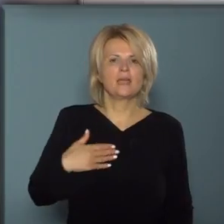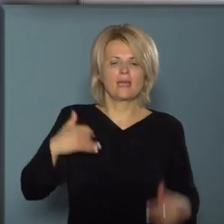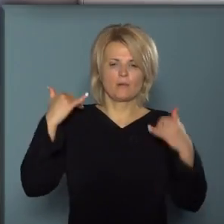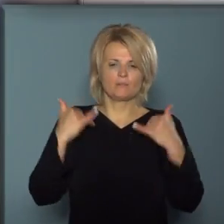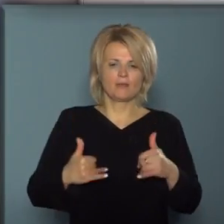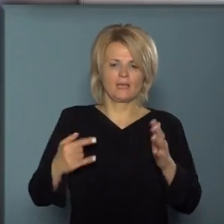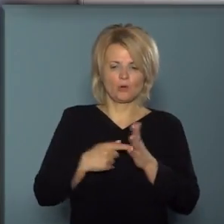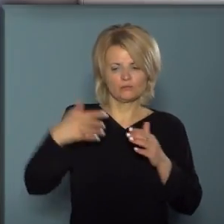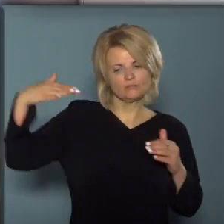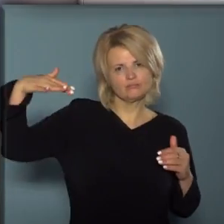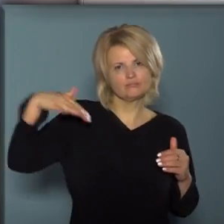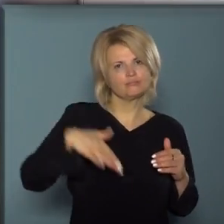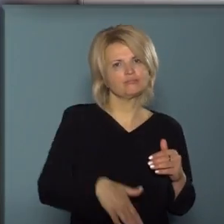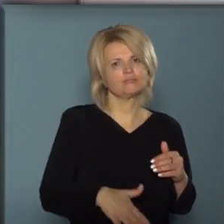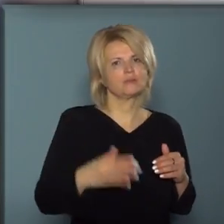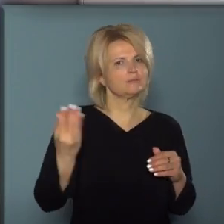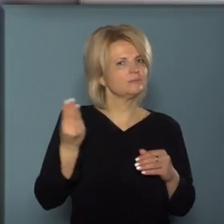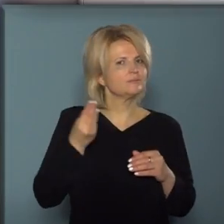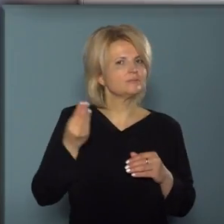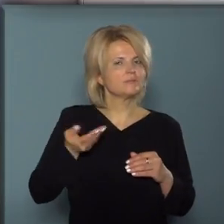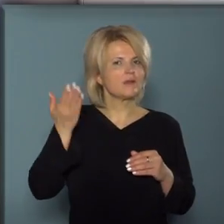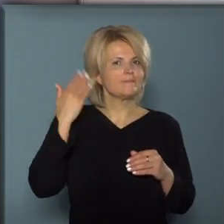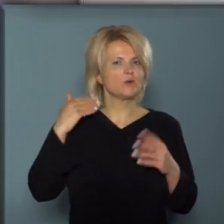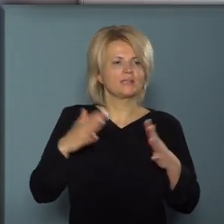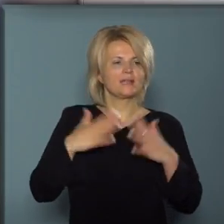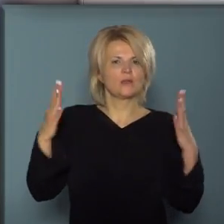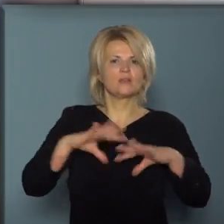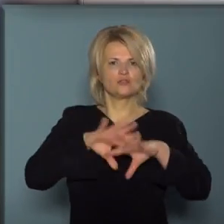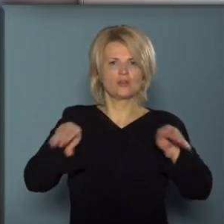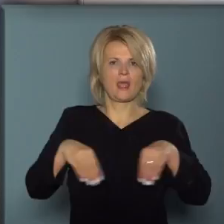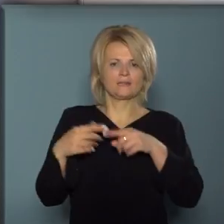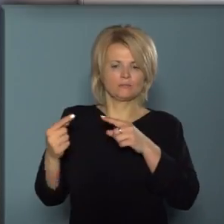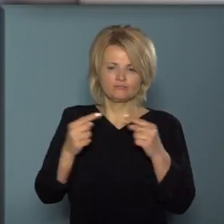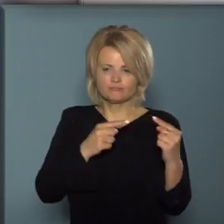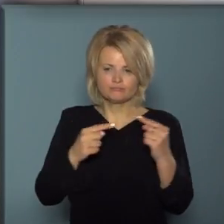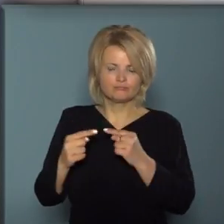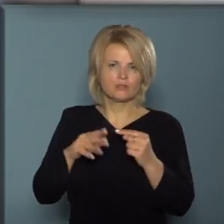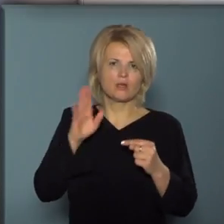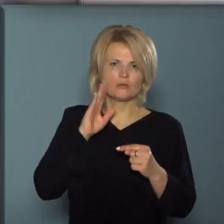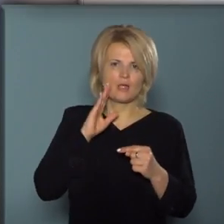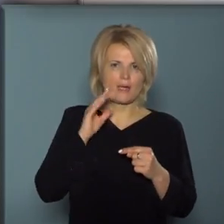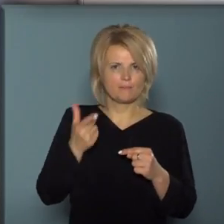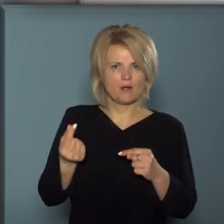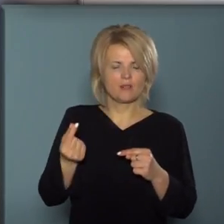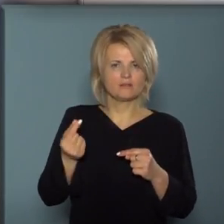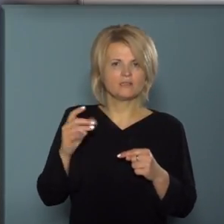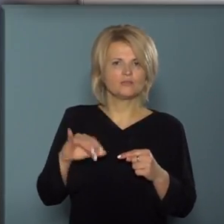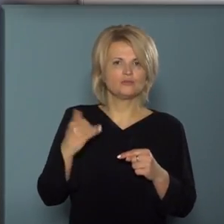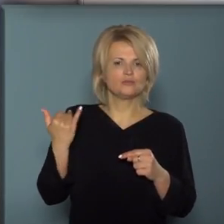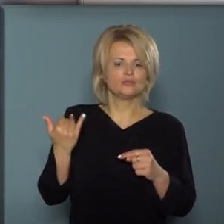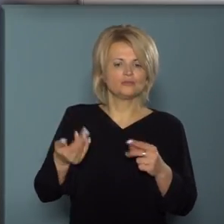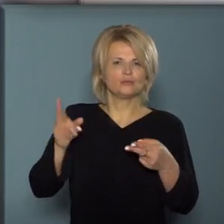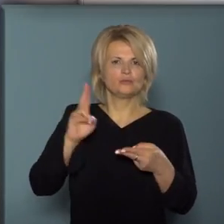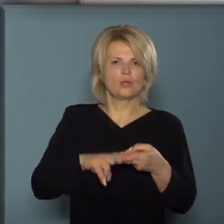pont az volt, hogy volt egy nagy családi konfliktus édesanyámmal, és